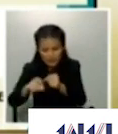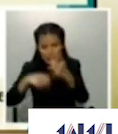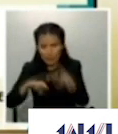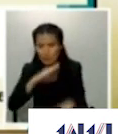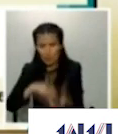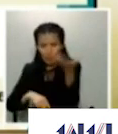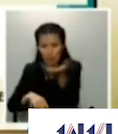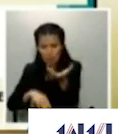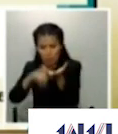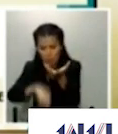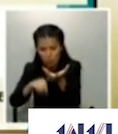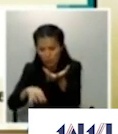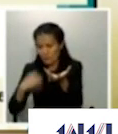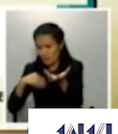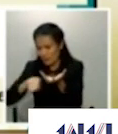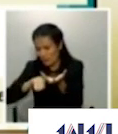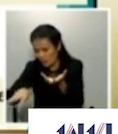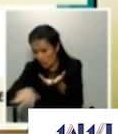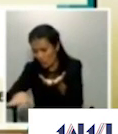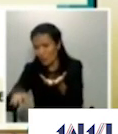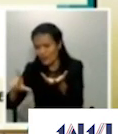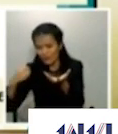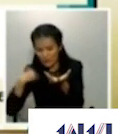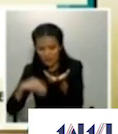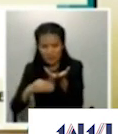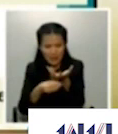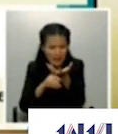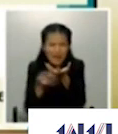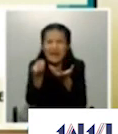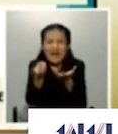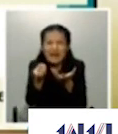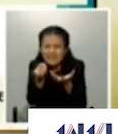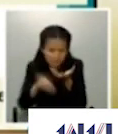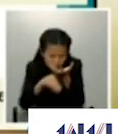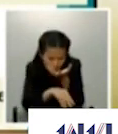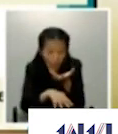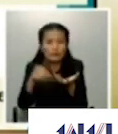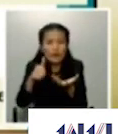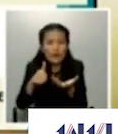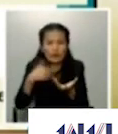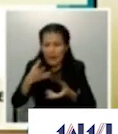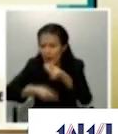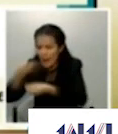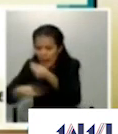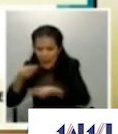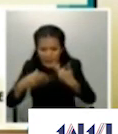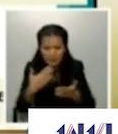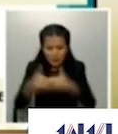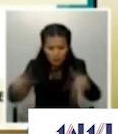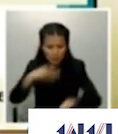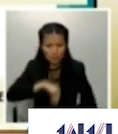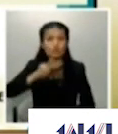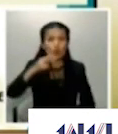การองค์กรได้อย่างน้อย 20,000 บาทโดยไม่ต้องใช้งบประมาณแผ่นดินหรืองบประมาณภาษีพี่น้องประชาชนม